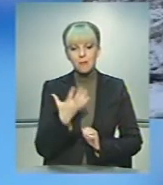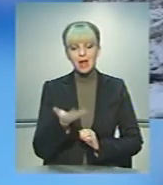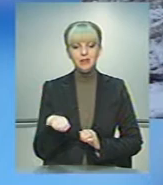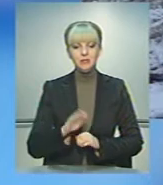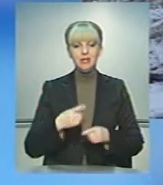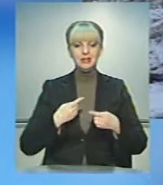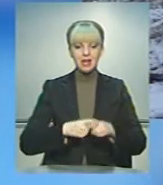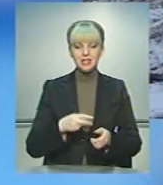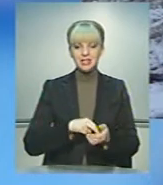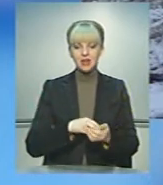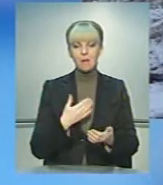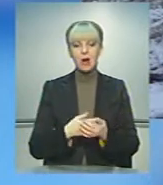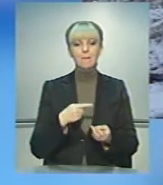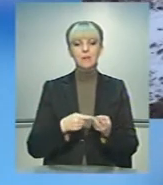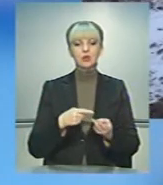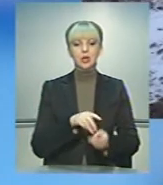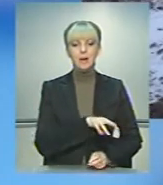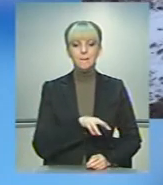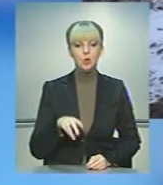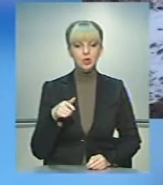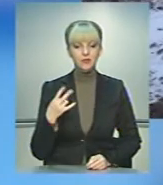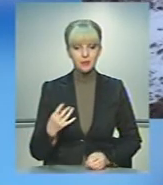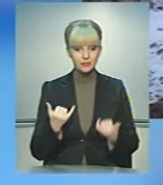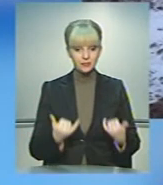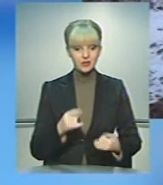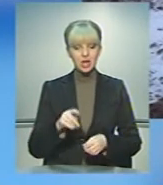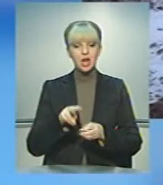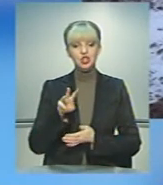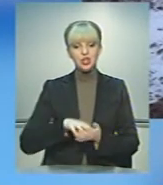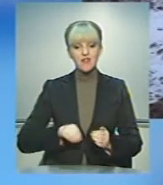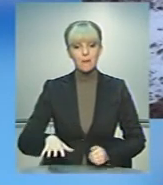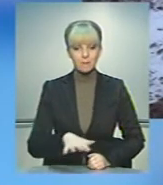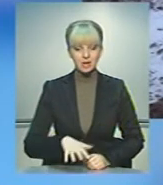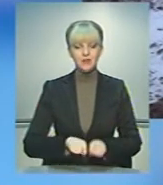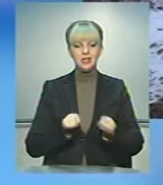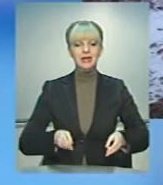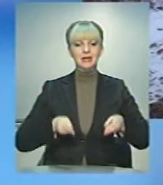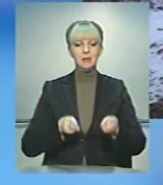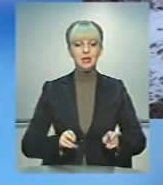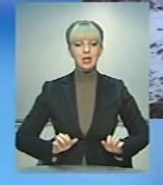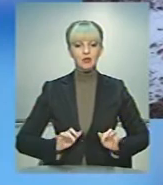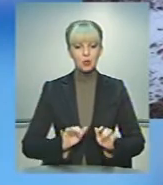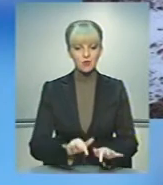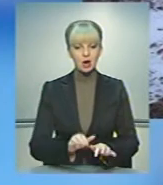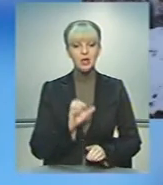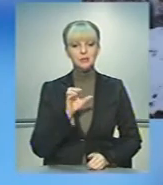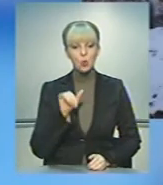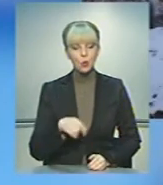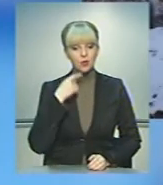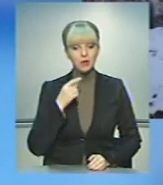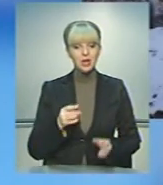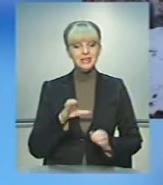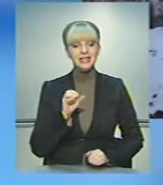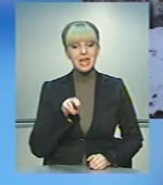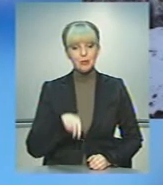одиниць техніки вартістю майже 1,5 мільйона гривень. Нині вона на штрафмайданчику. Відкрито кримінальне провадження, в СБУ кажуть, в